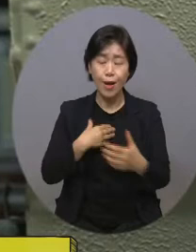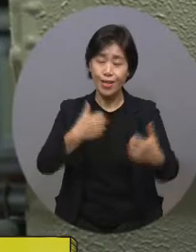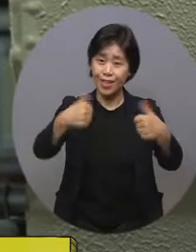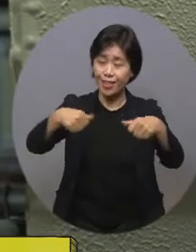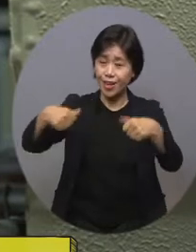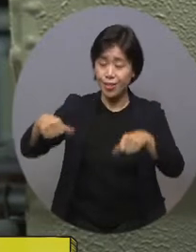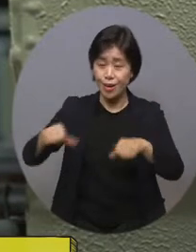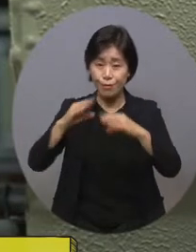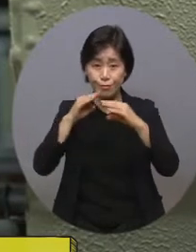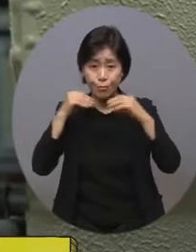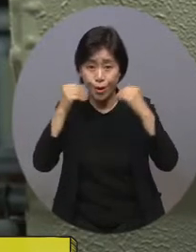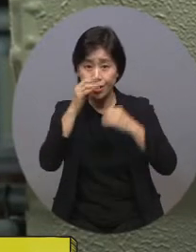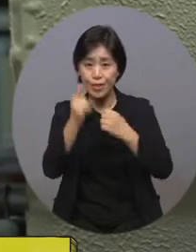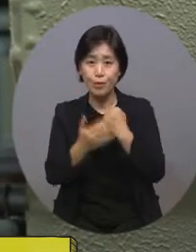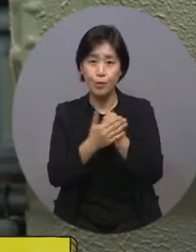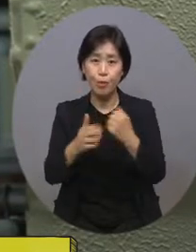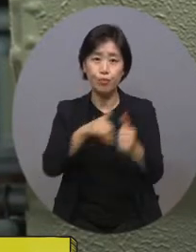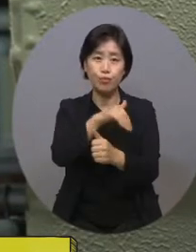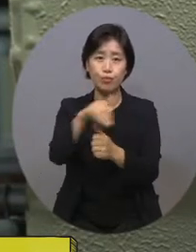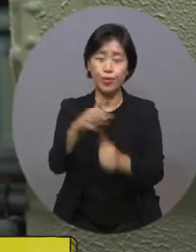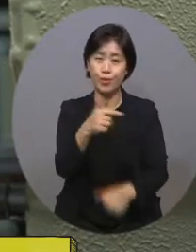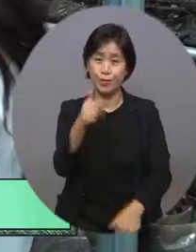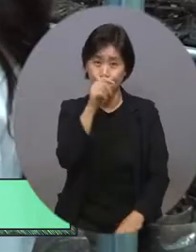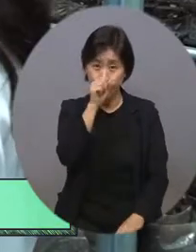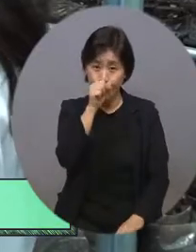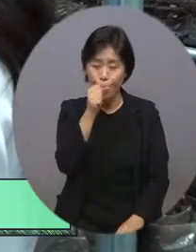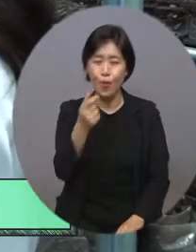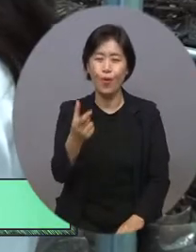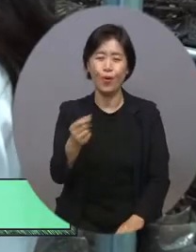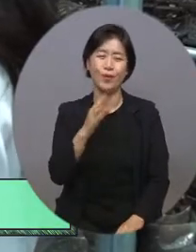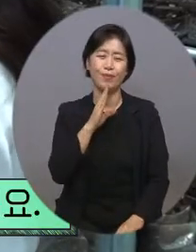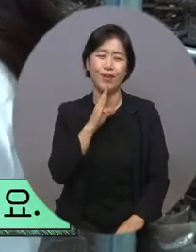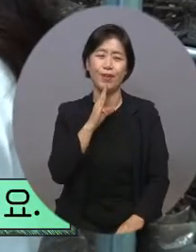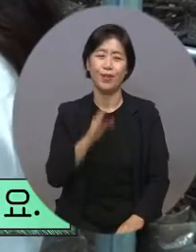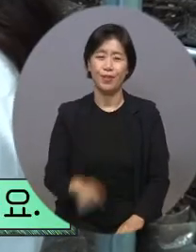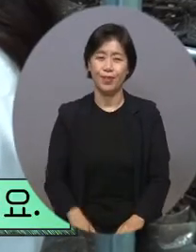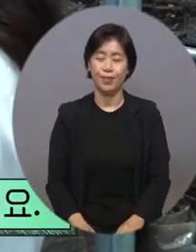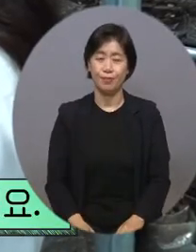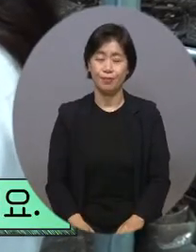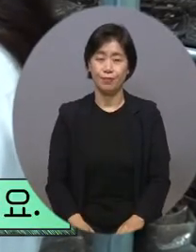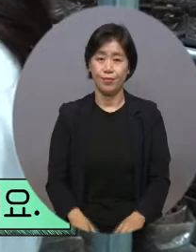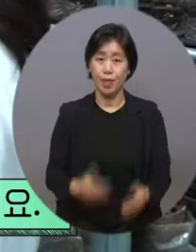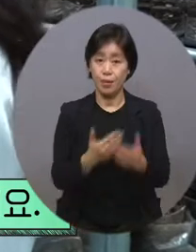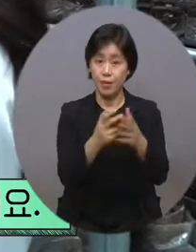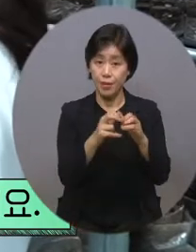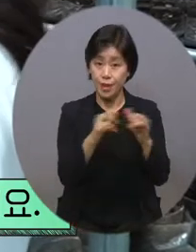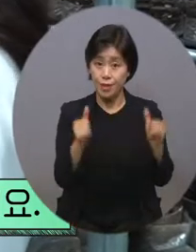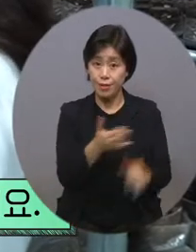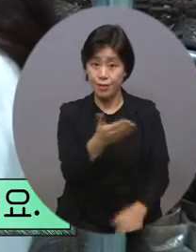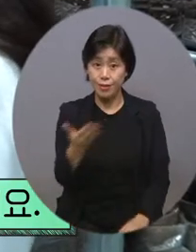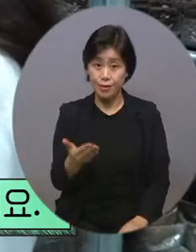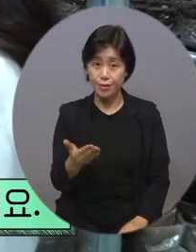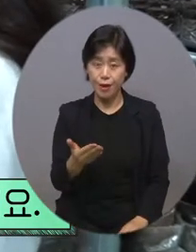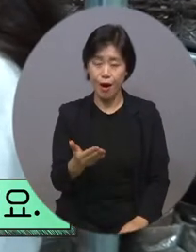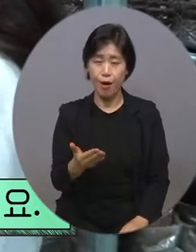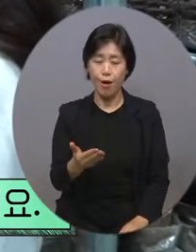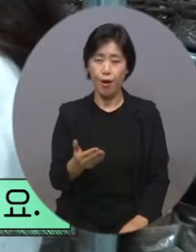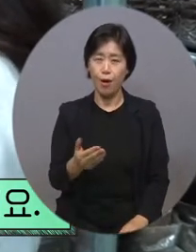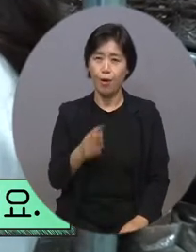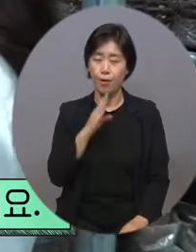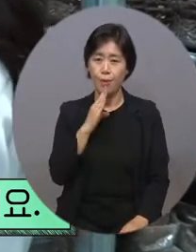해주셔가지고 그래서 되게 분위기가 너무 좋더라고요. 네네. 저희 진짜 분위기 너무 좋고요. 이분들이 워낙에 밝으셔서 저희가 우울하거나